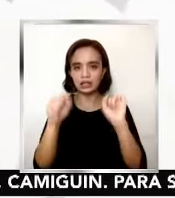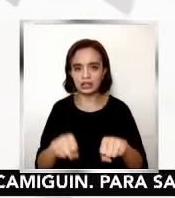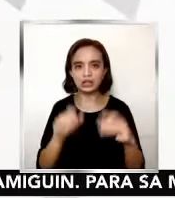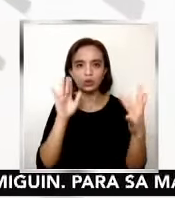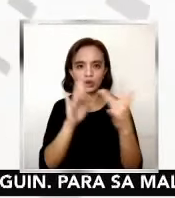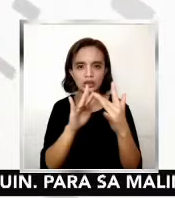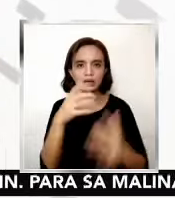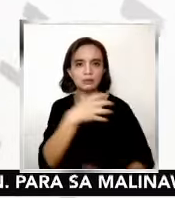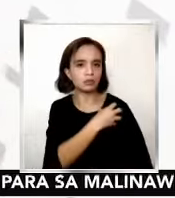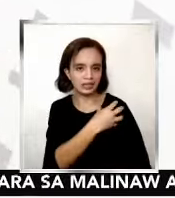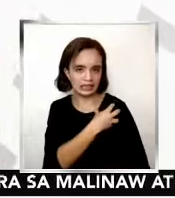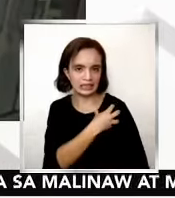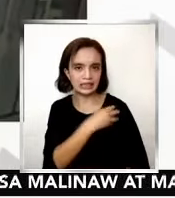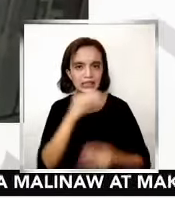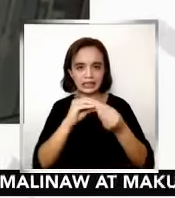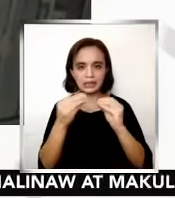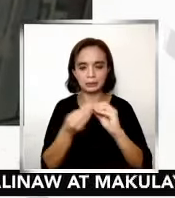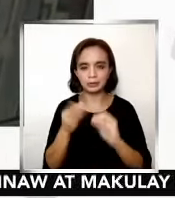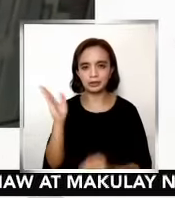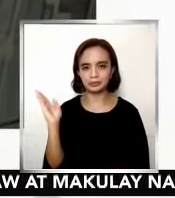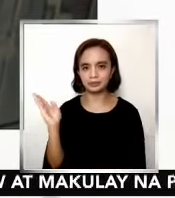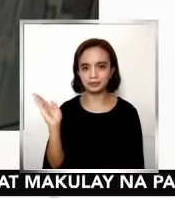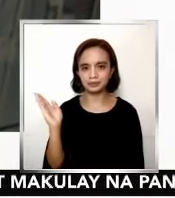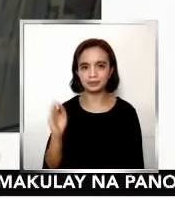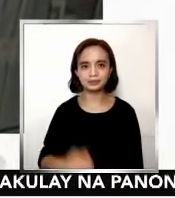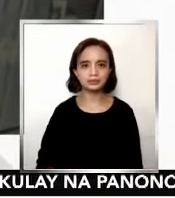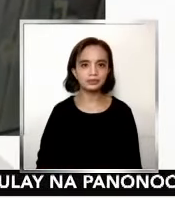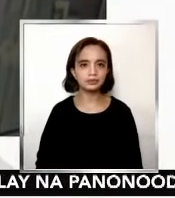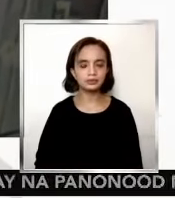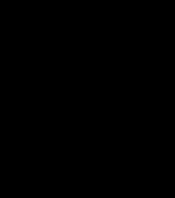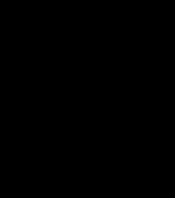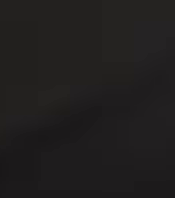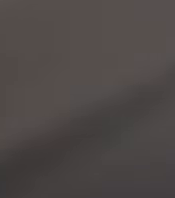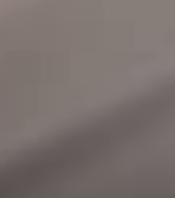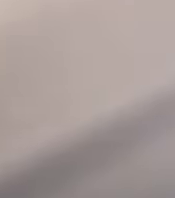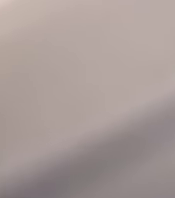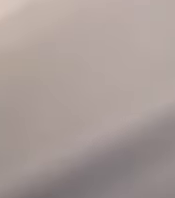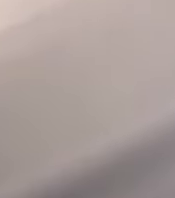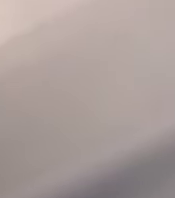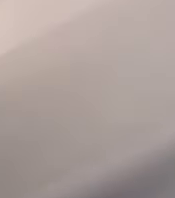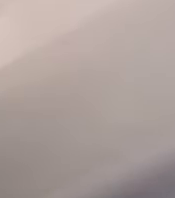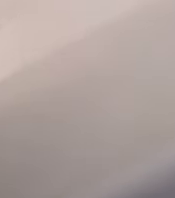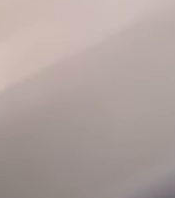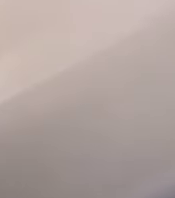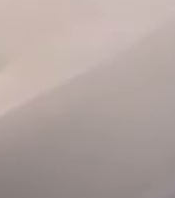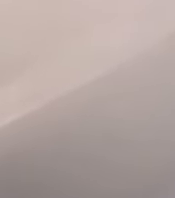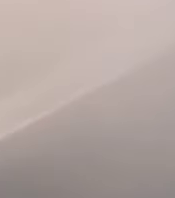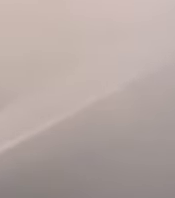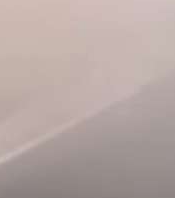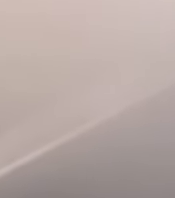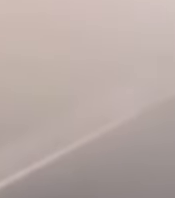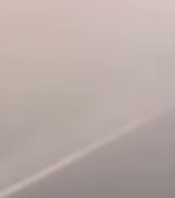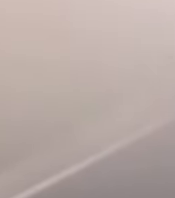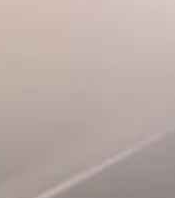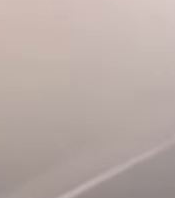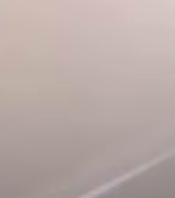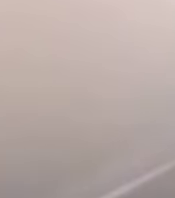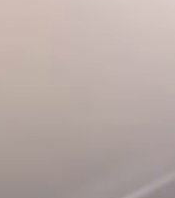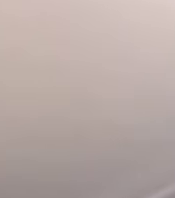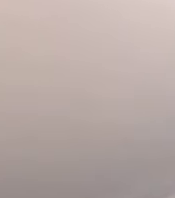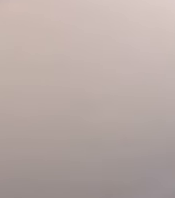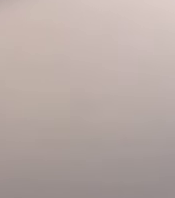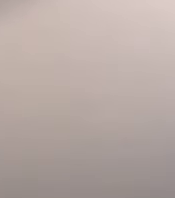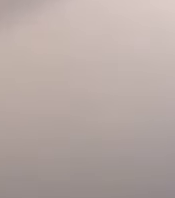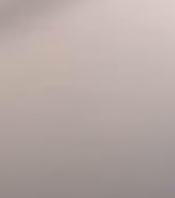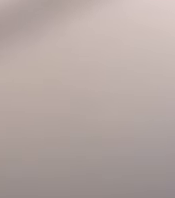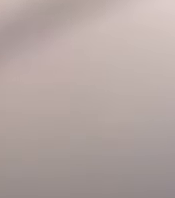numerong ito. Jun Veneracion, nakatutok, 24 oras. Hindi natutulog ang mga balita. Kaya para sa